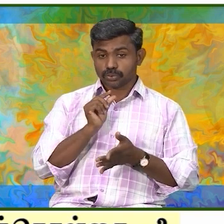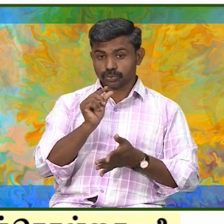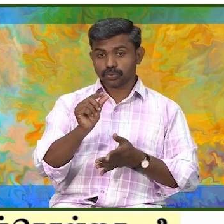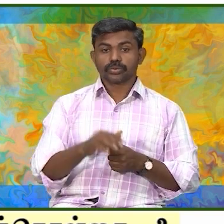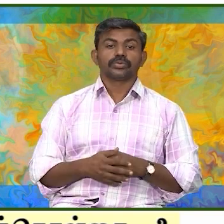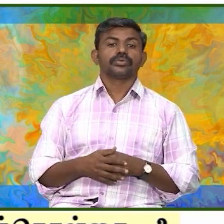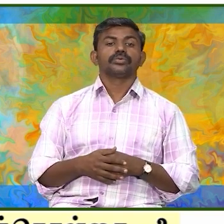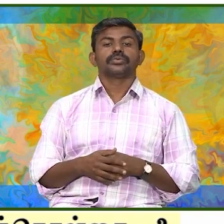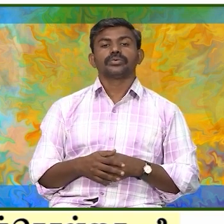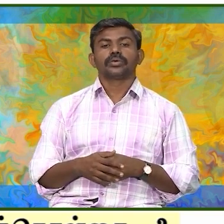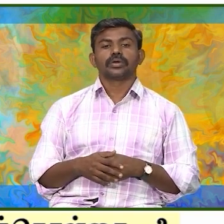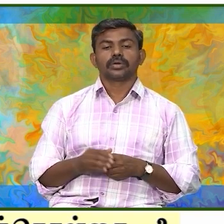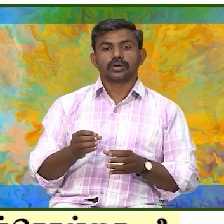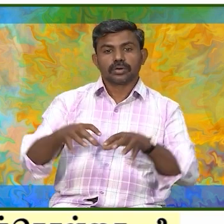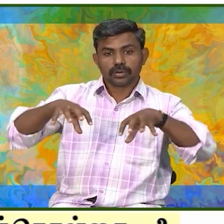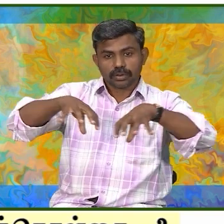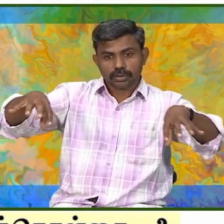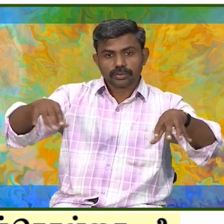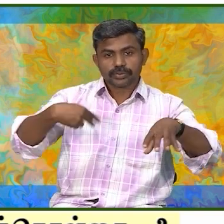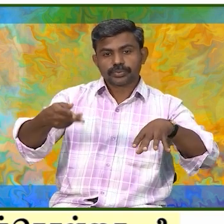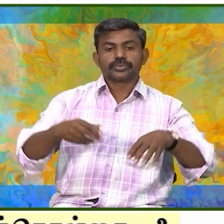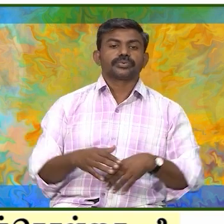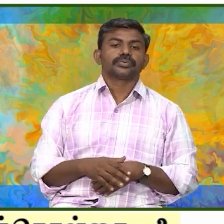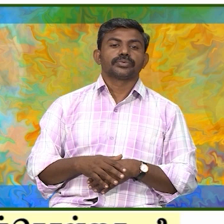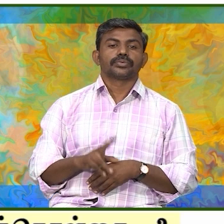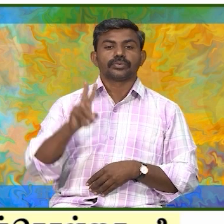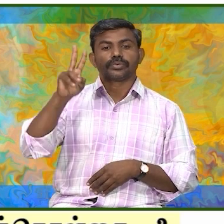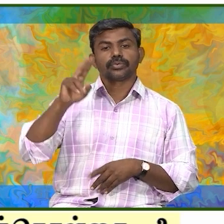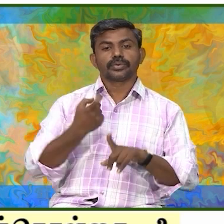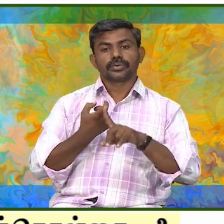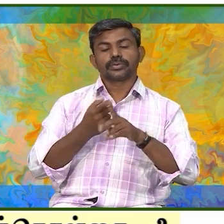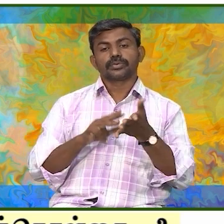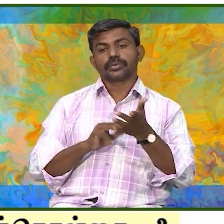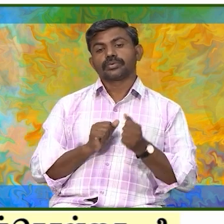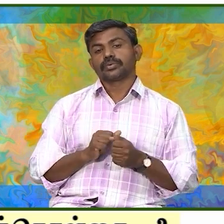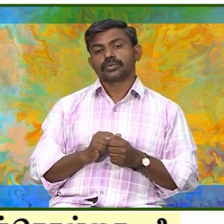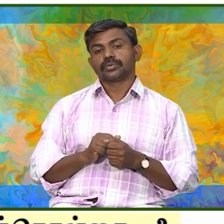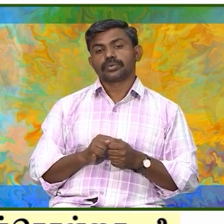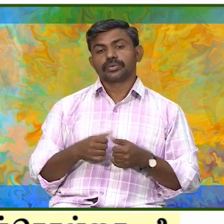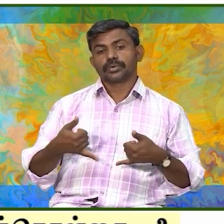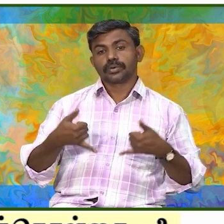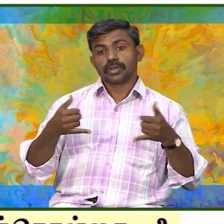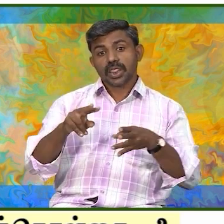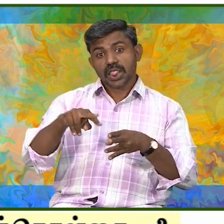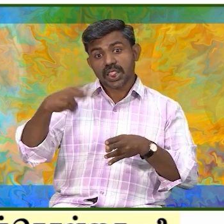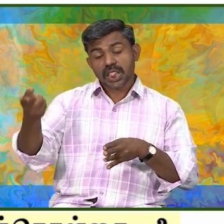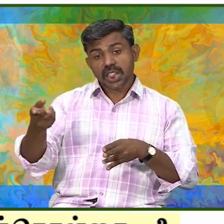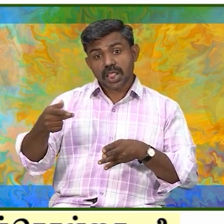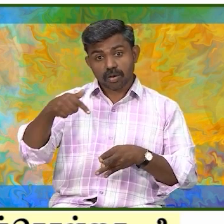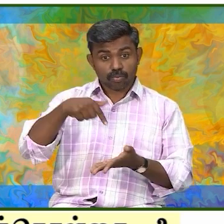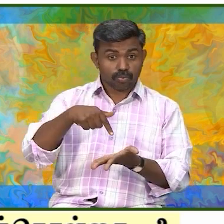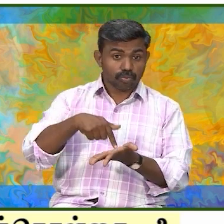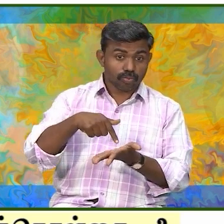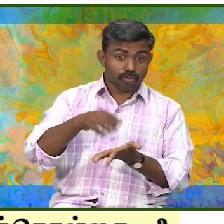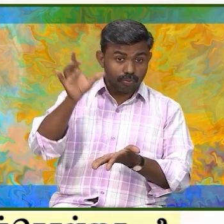அணி சேராமை அப்படிங்கிற ஒரு சொல்லை உருவாக்கியது வி கே கிருஷ்ணமேனன். இது இந்திய வெளியுறவு கொள்கையின் மிக மிக